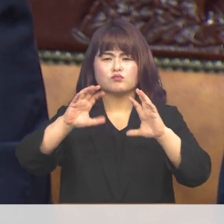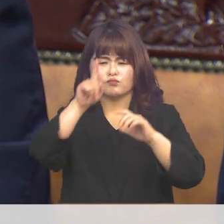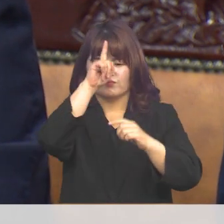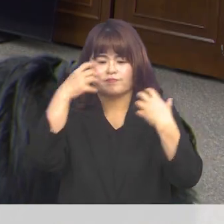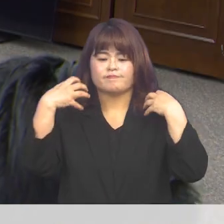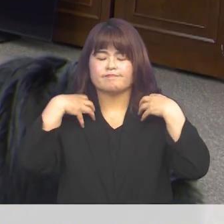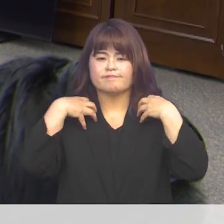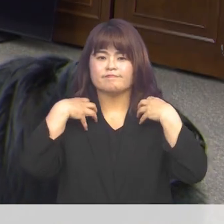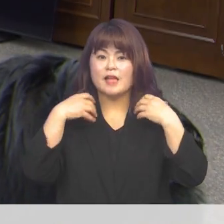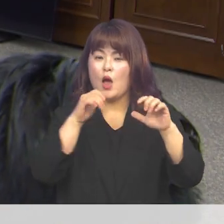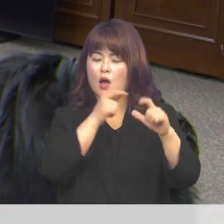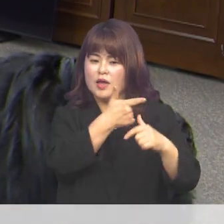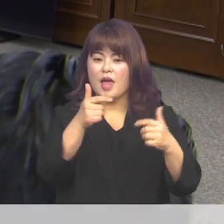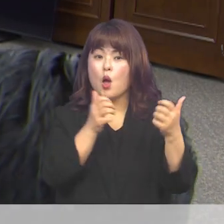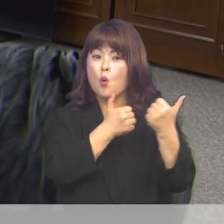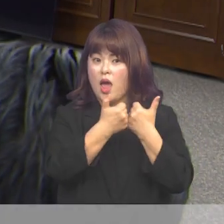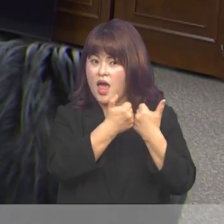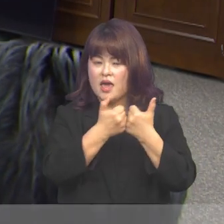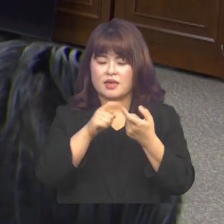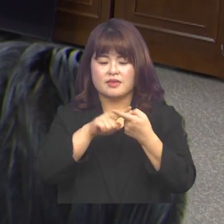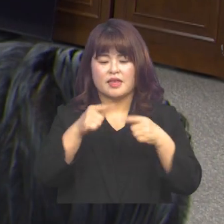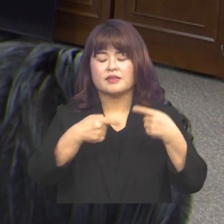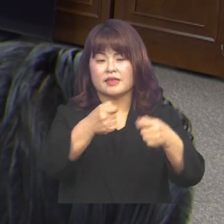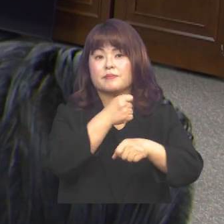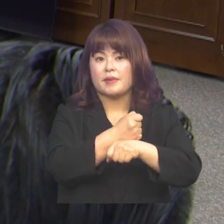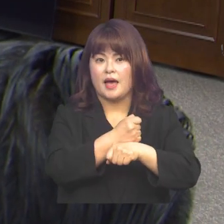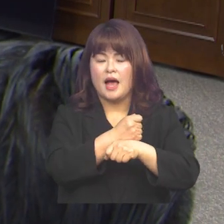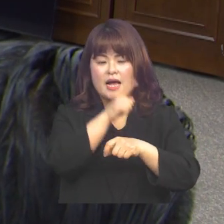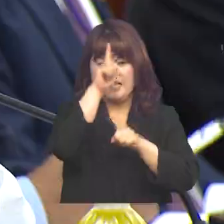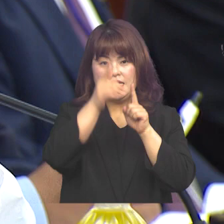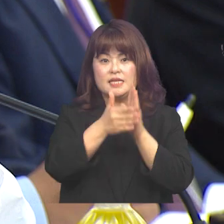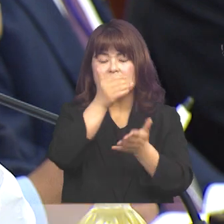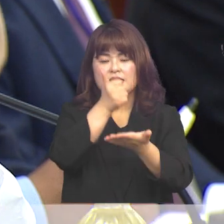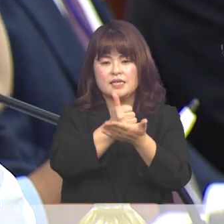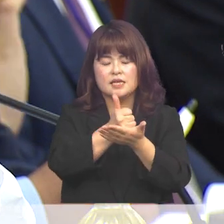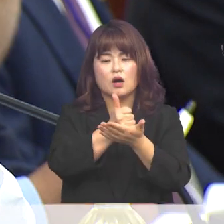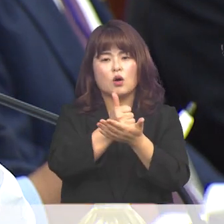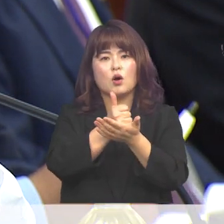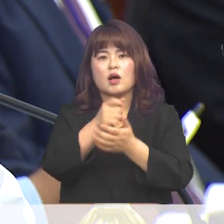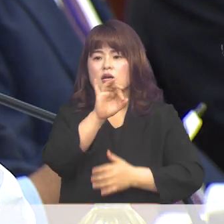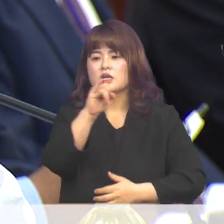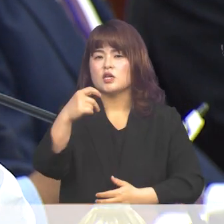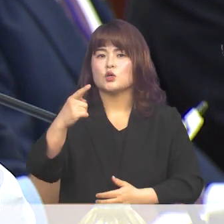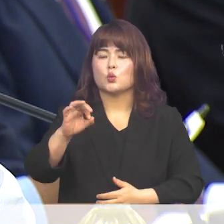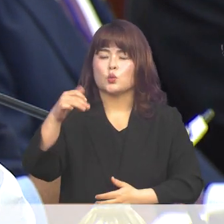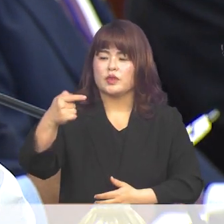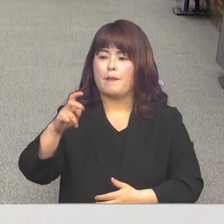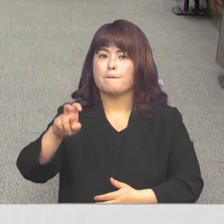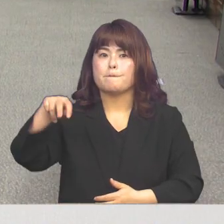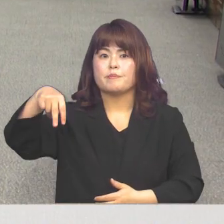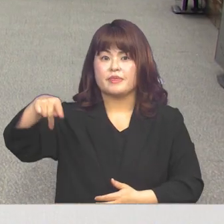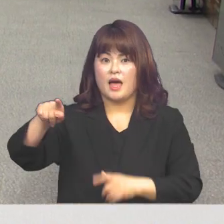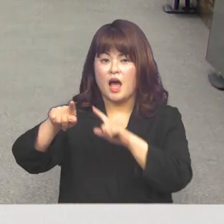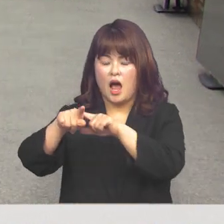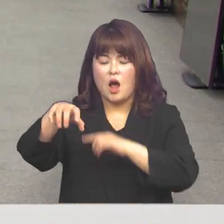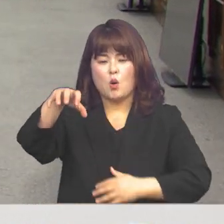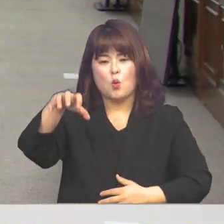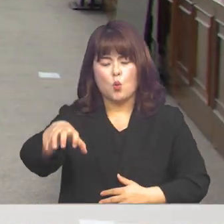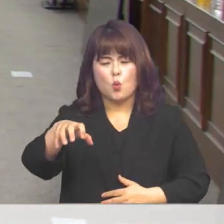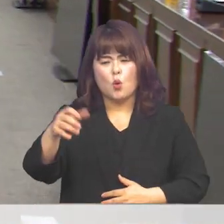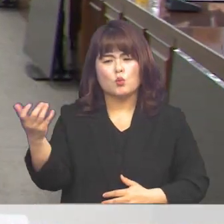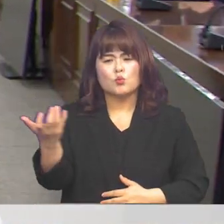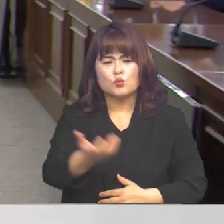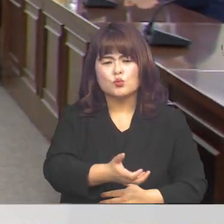범정부 추진지원단 회의에 참석했습니다. 이 시장은 이동 남사읍 국가산업단지 대상지로